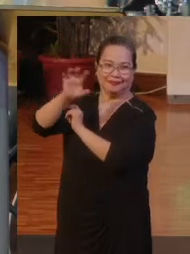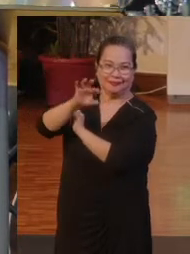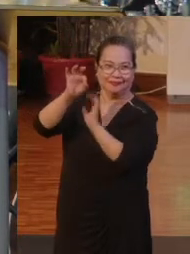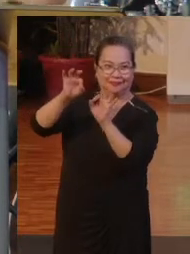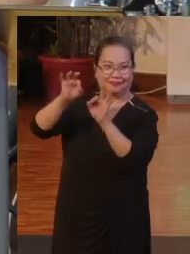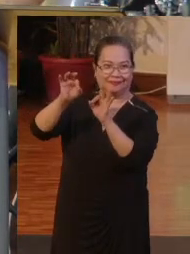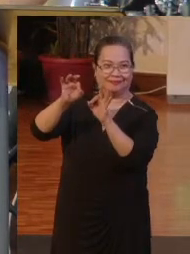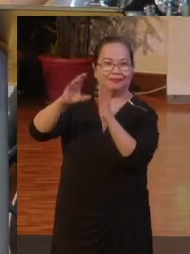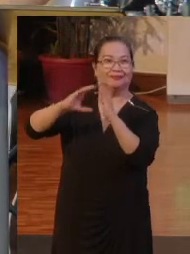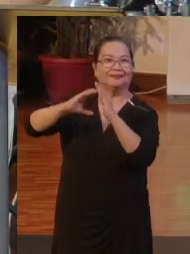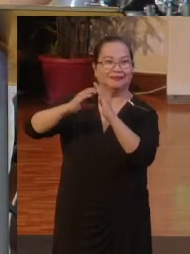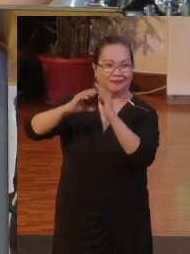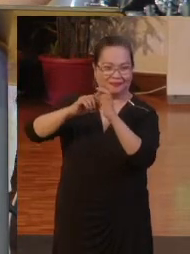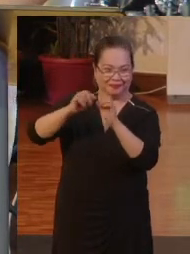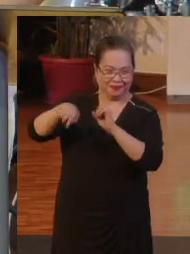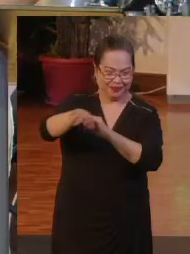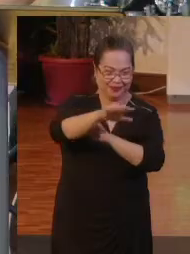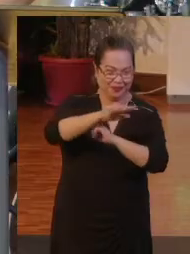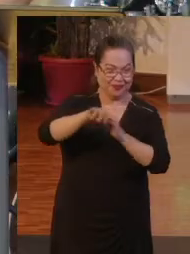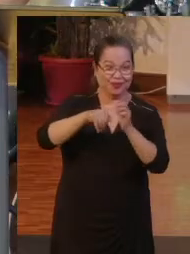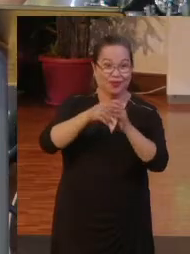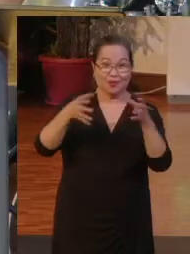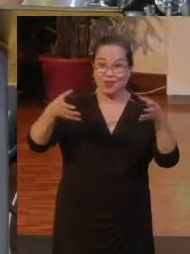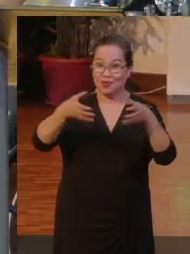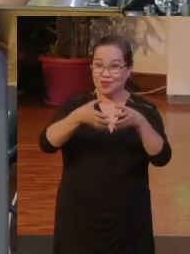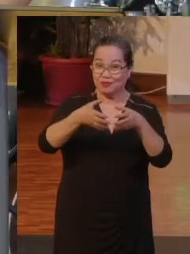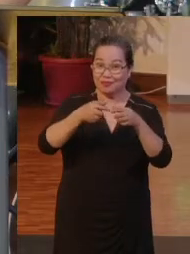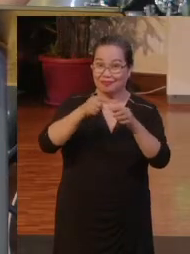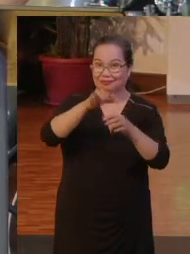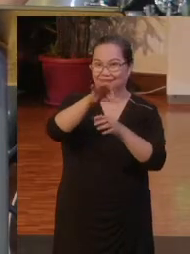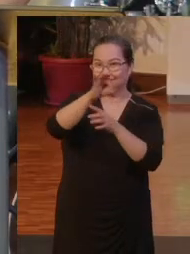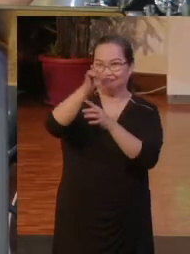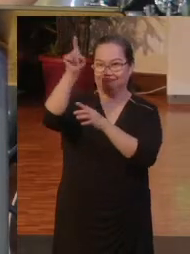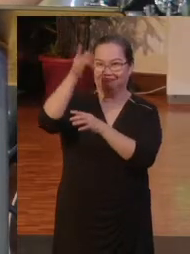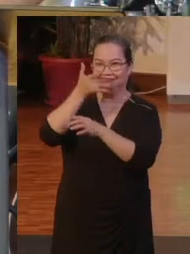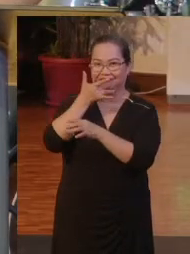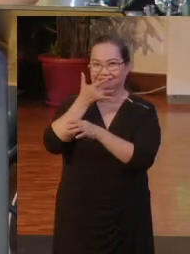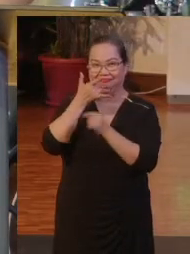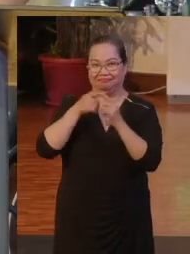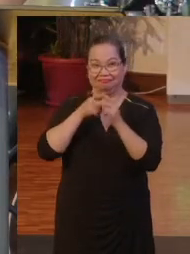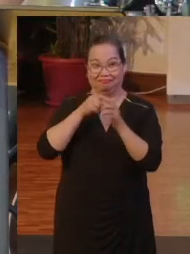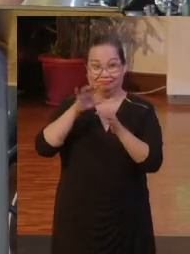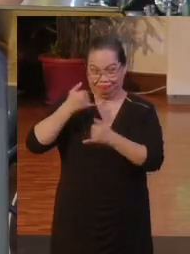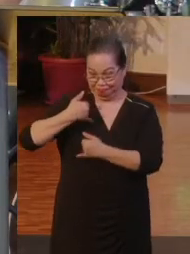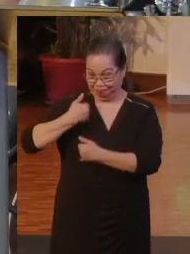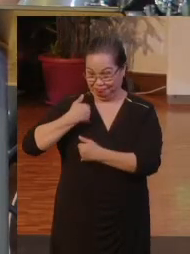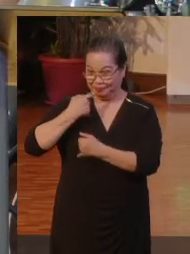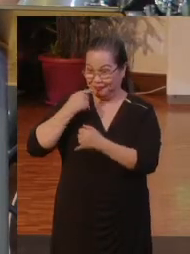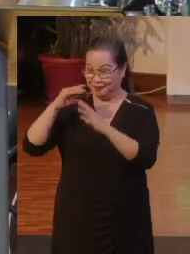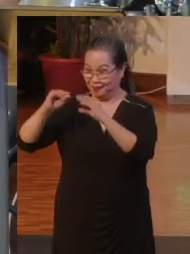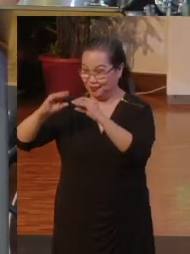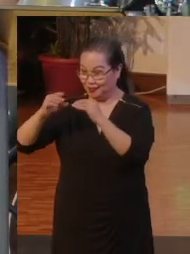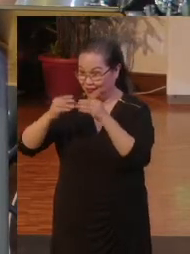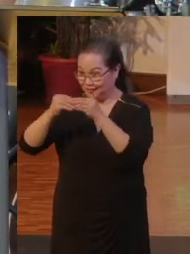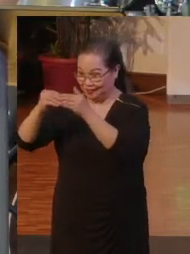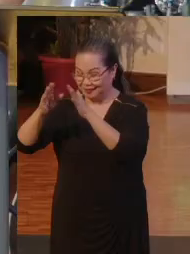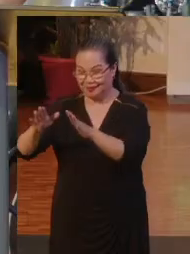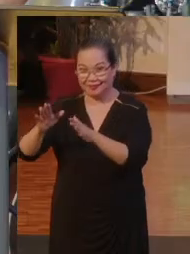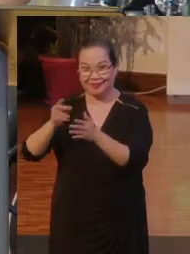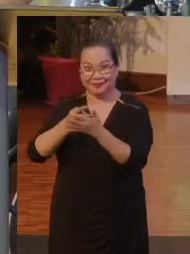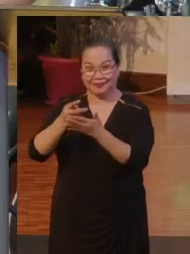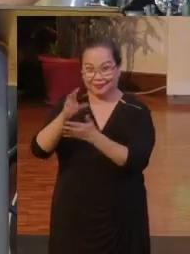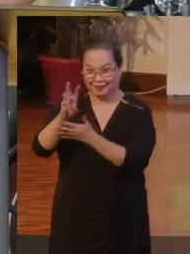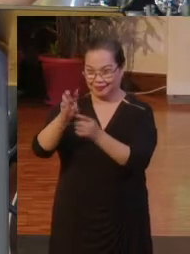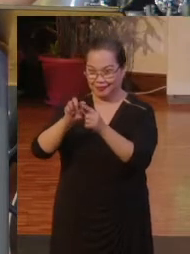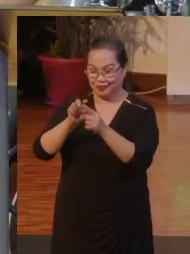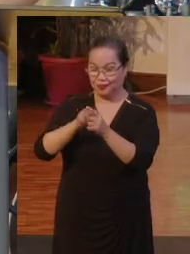piniling bayan ng Diyos. Sinabi sa chapter 23 ni Joshua, nung kinausap niya yung mga leader, sa verses 6 to 8, sabi